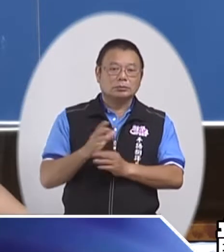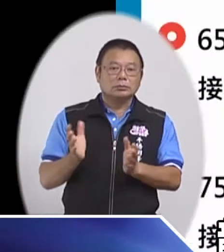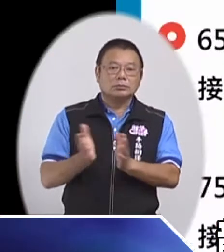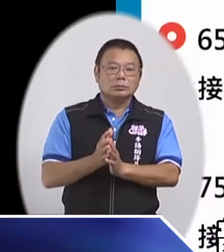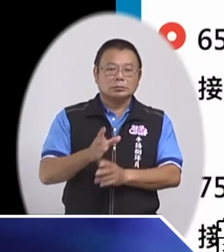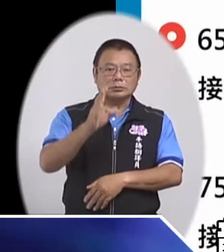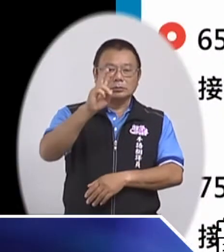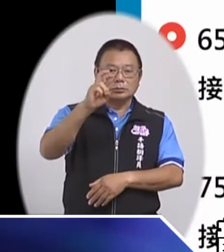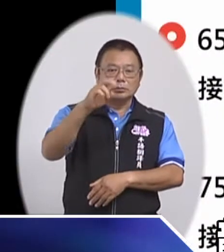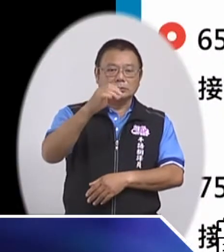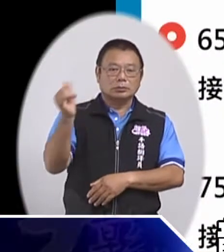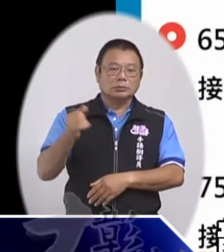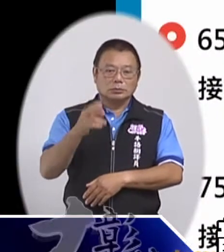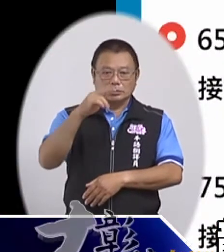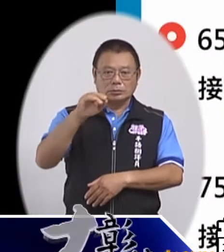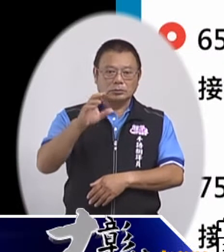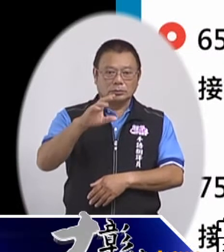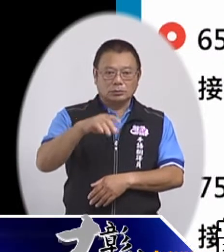总共有